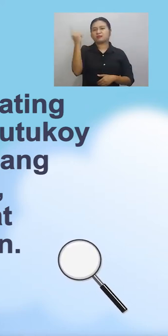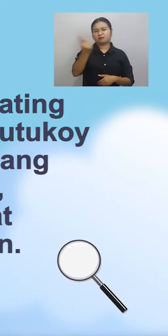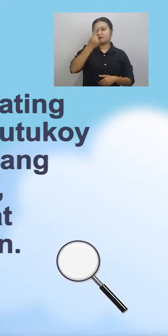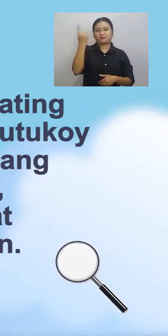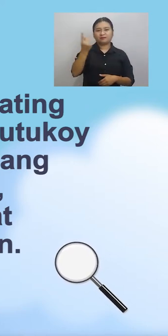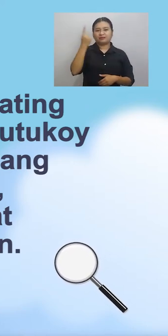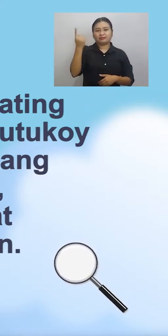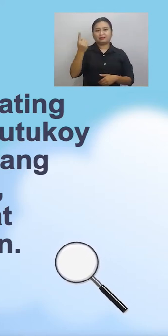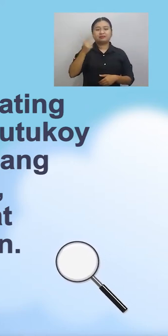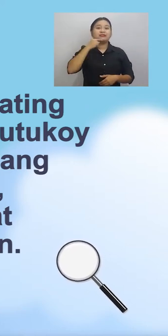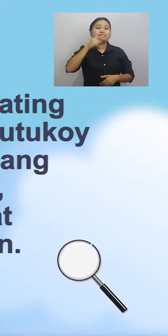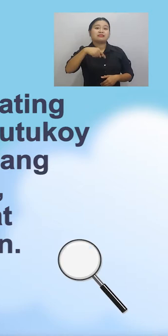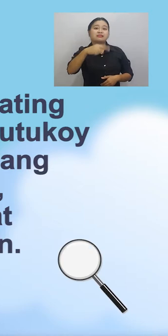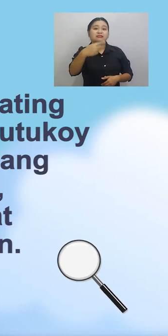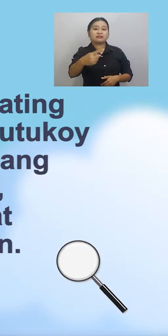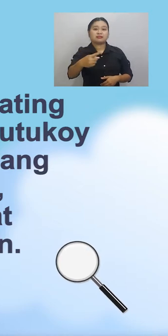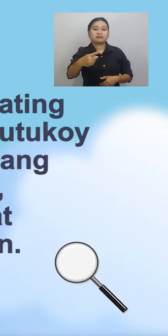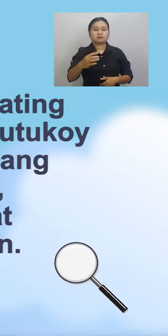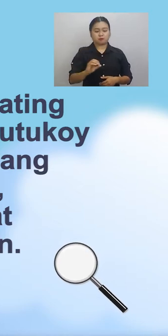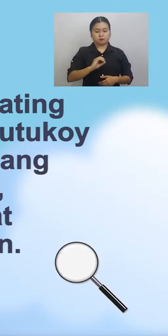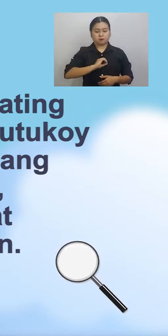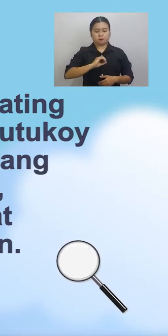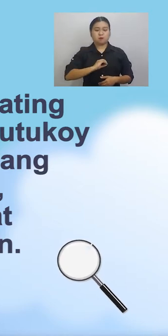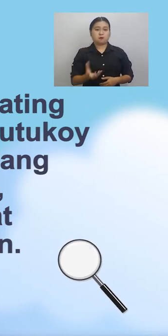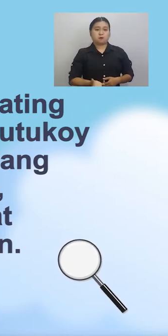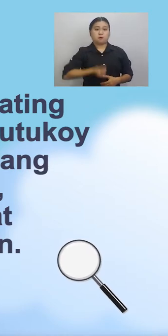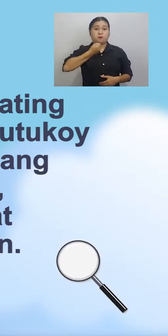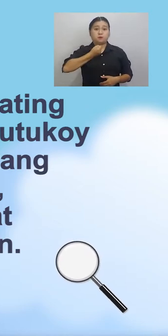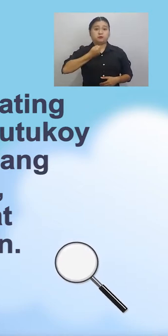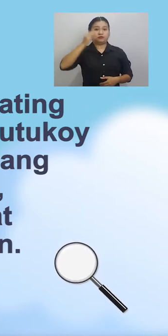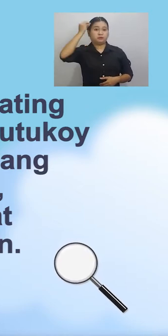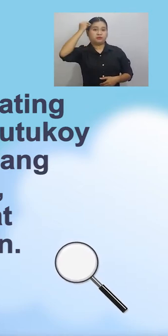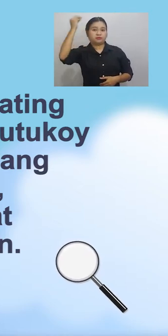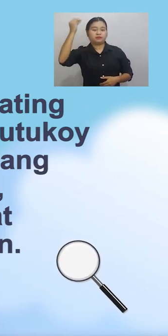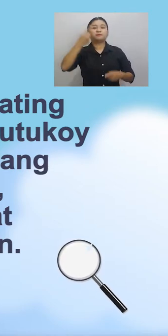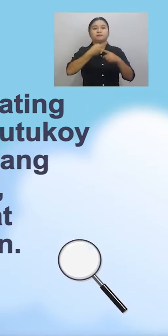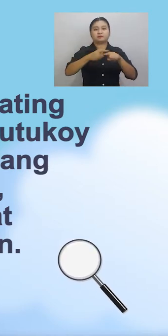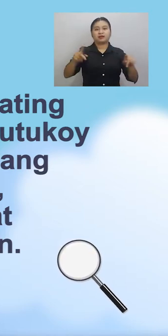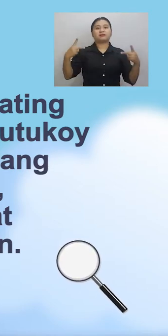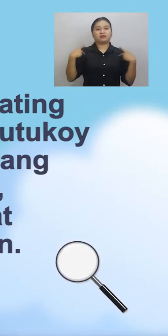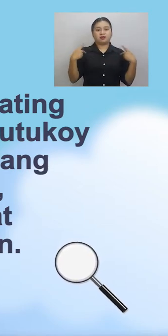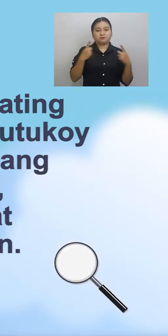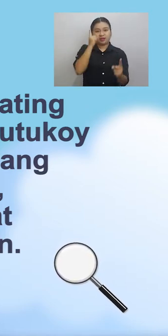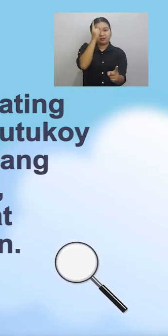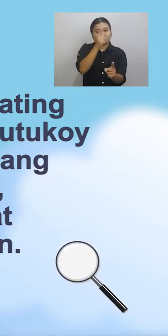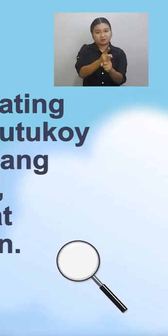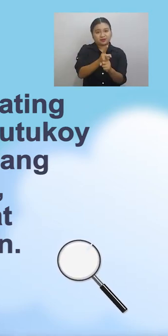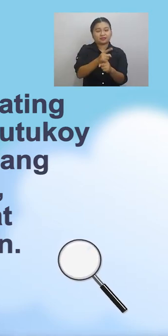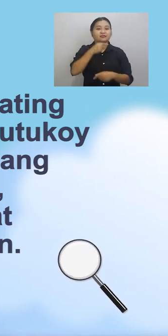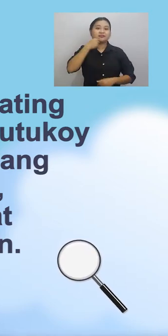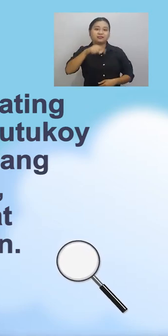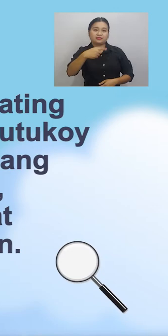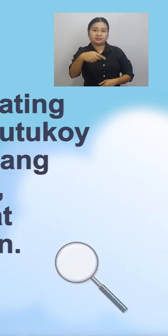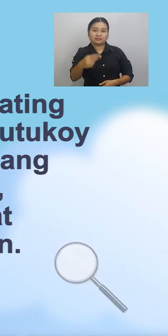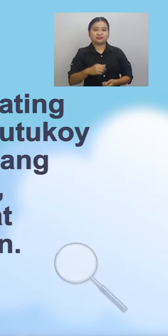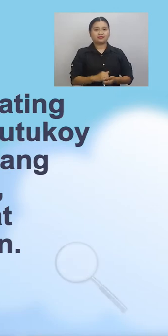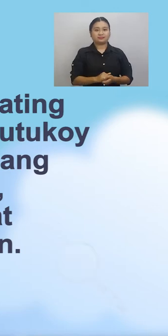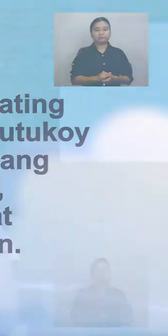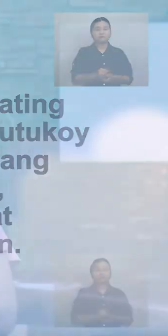tayo magsasabi ng ating pansarili o tuyon, bagkus ay wasto o tama ang ating mga sinasabi